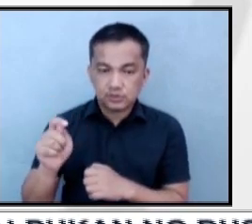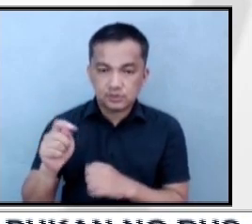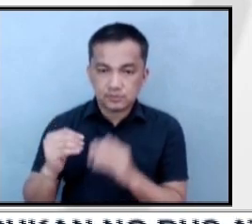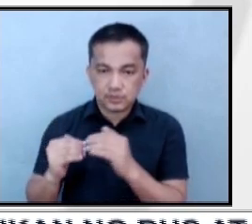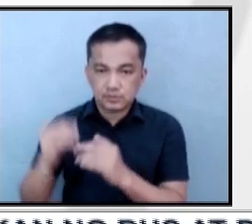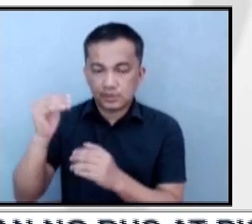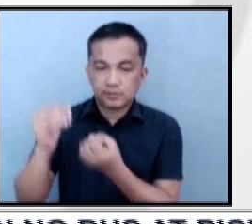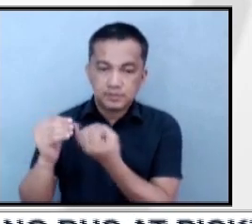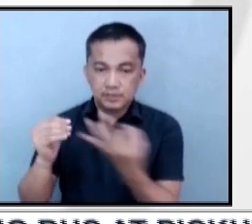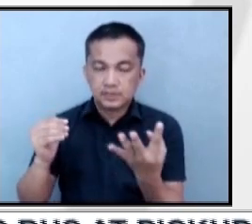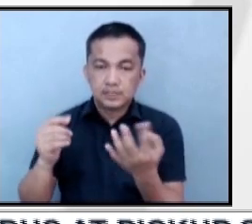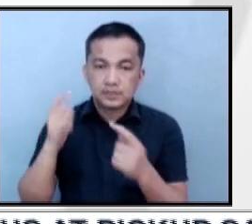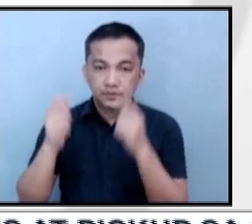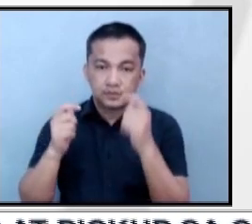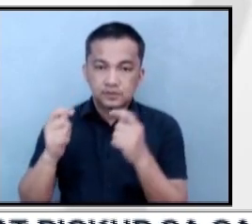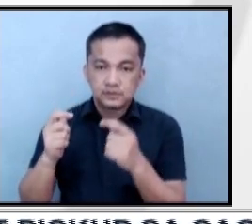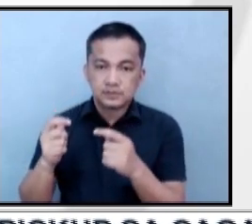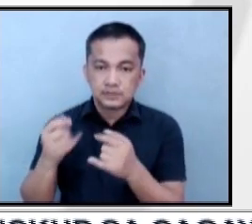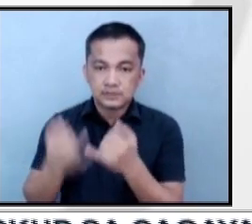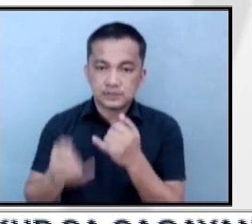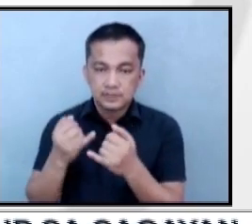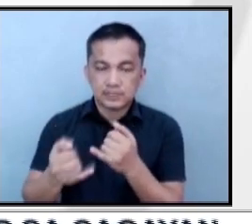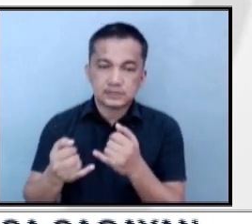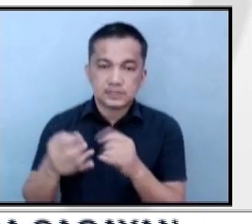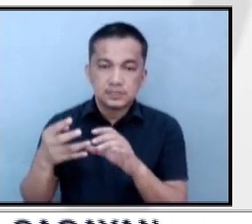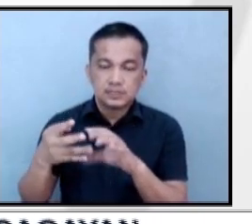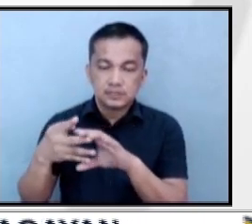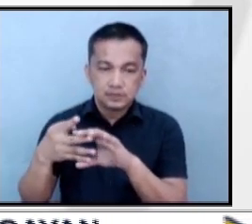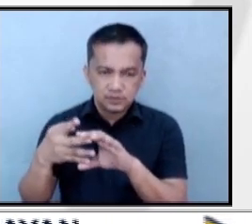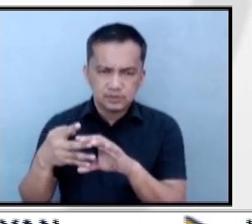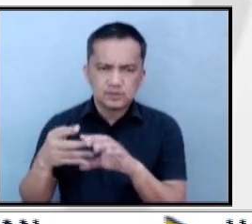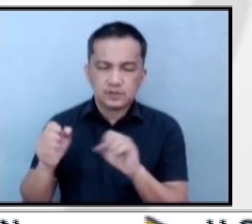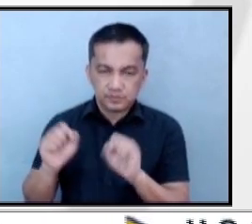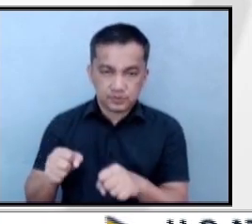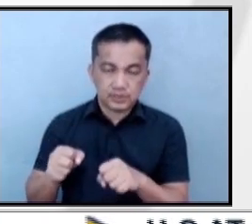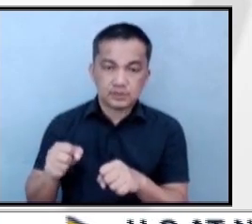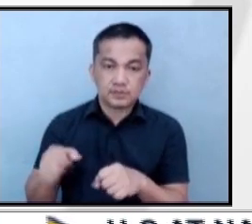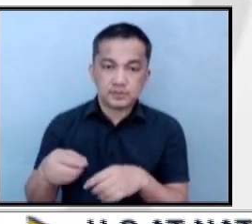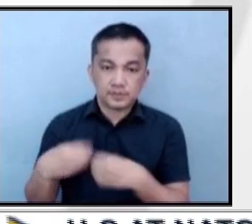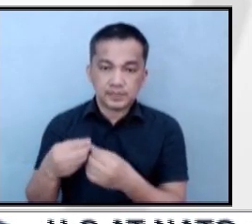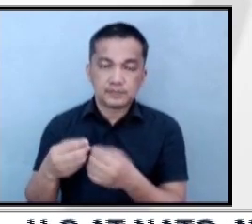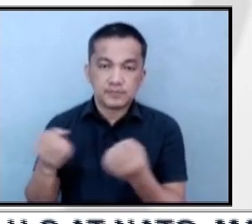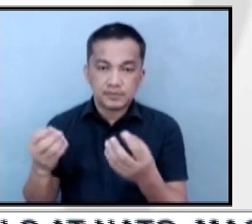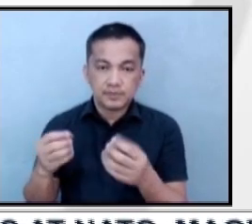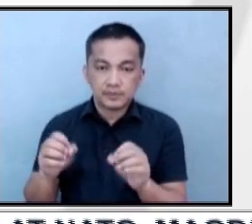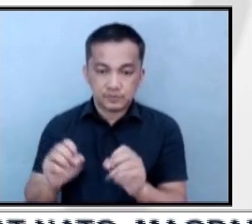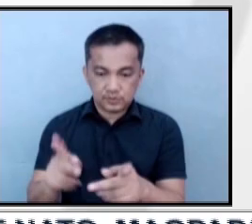mga turista sa nalalabing bahagi ng taon, makapagbibigay ng mas maraming oportunidad para sa mga Pilipino.